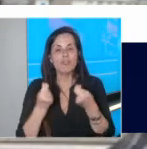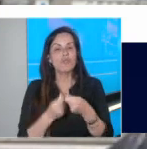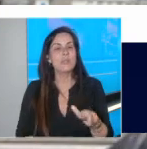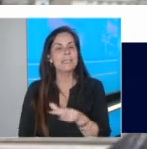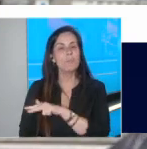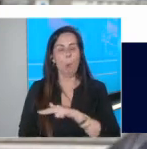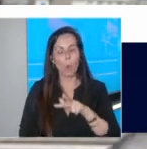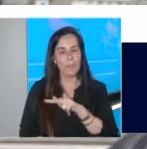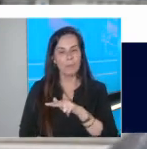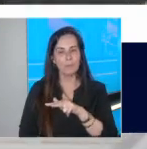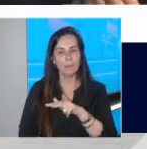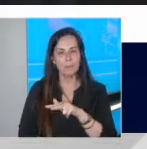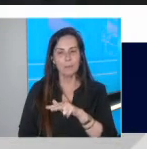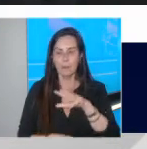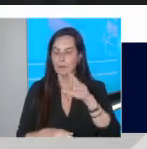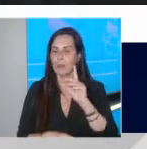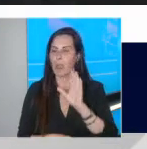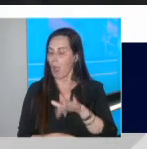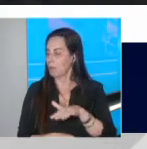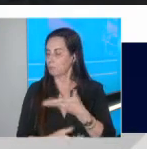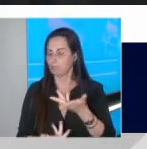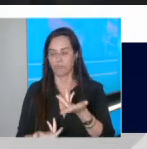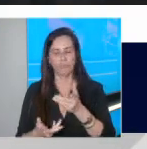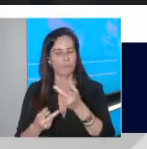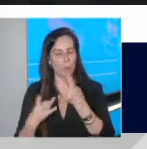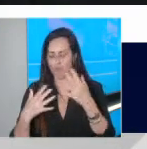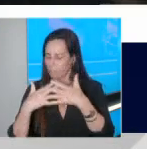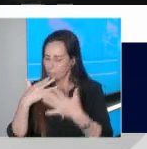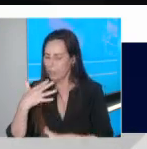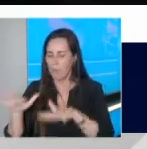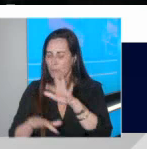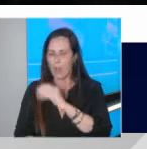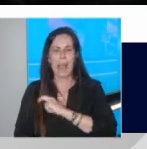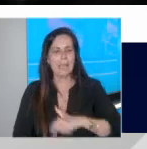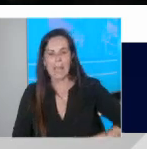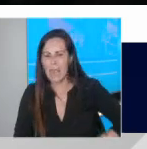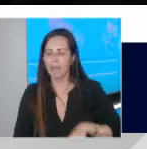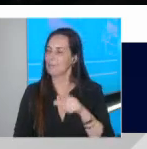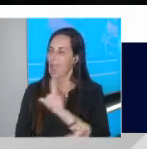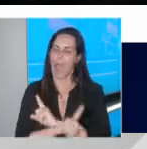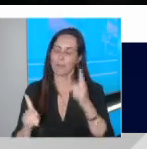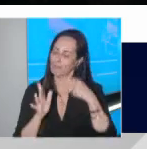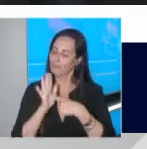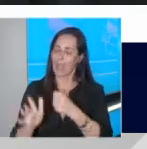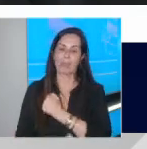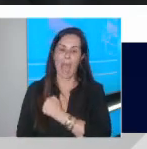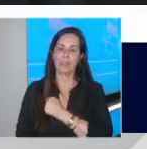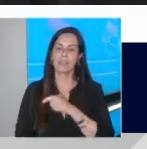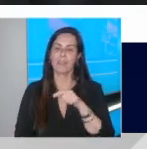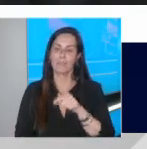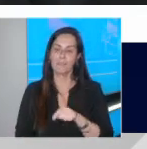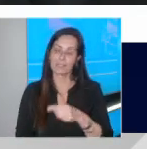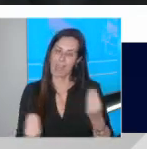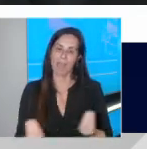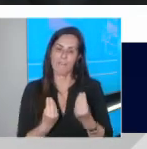ציבורי תחת הממשל, בין אם זה הממשל הפדרלי או הממשל המקומי, המדינה, הוא אסור לחלוטין, וזה בעצם